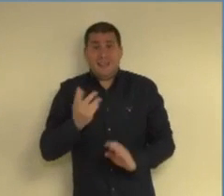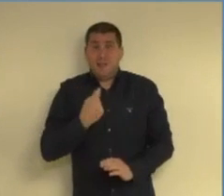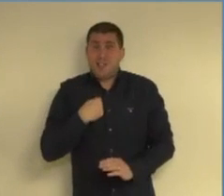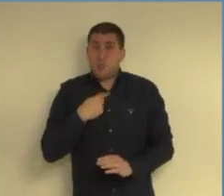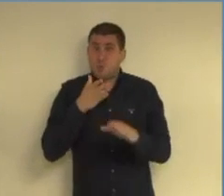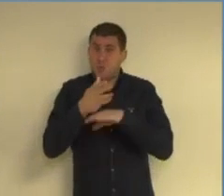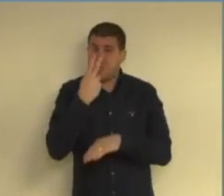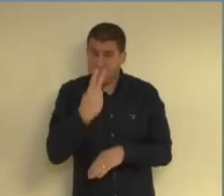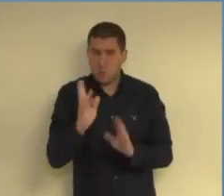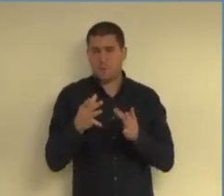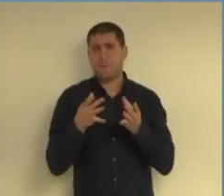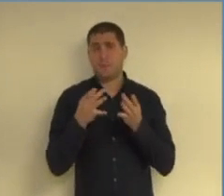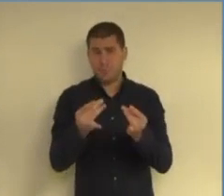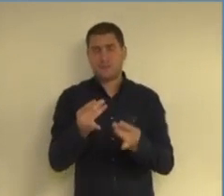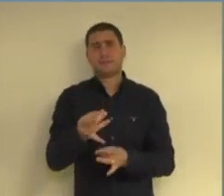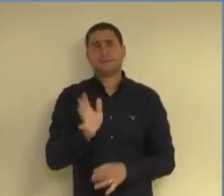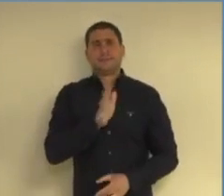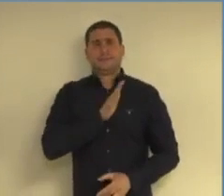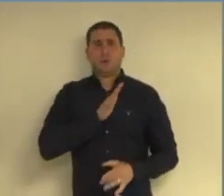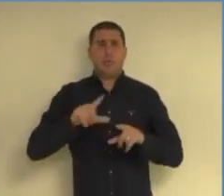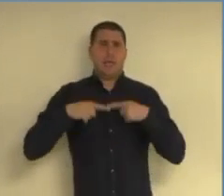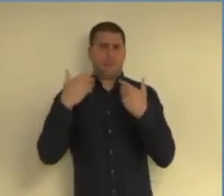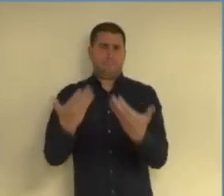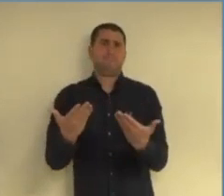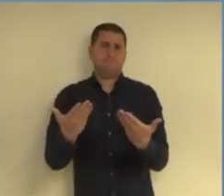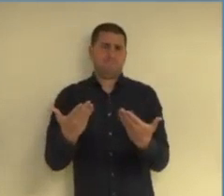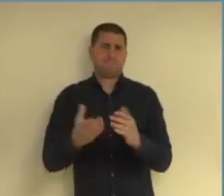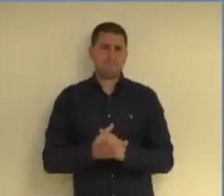אנחנו נלך אנחנו נדביק אותם ונסכן את החיים שלהם